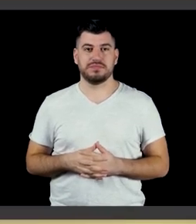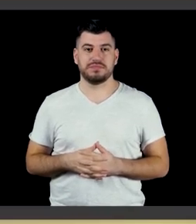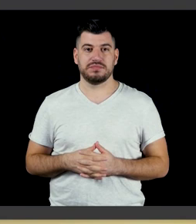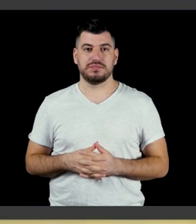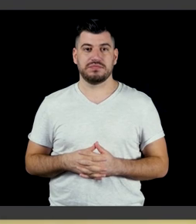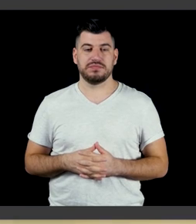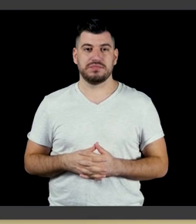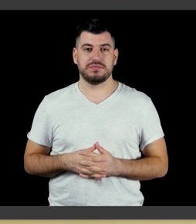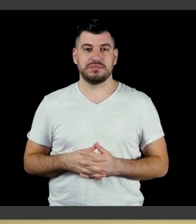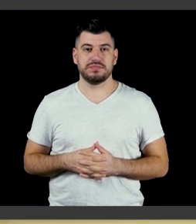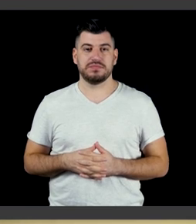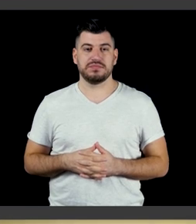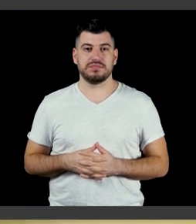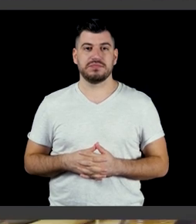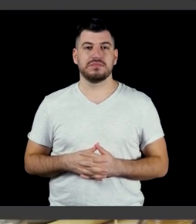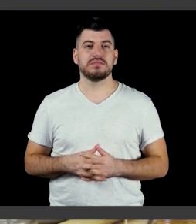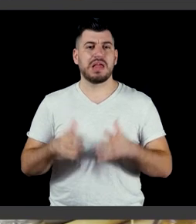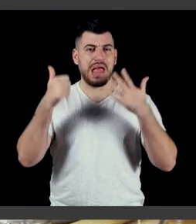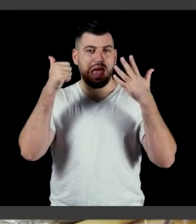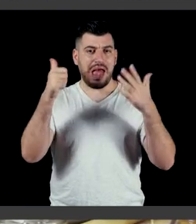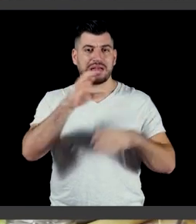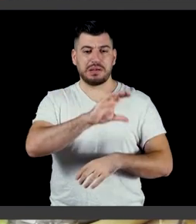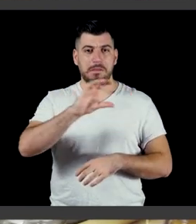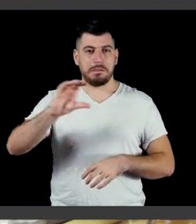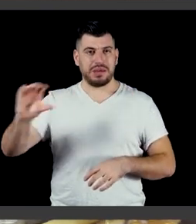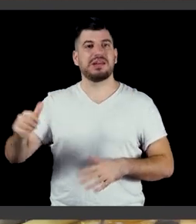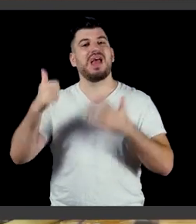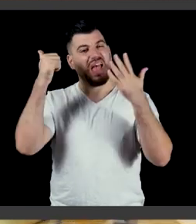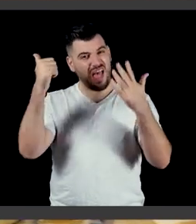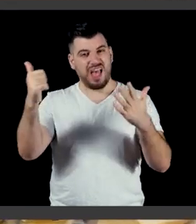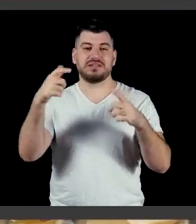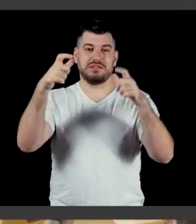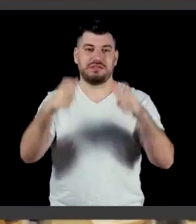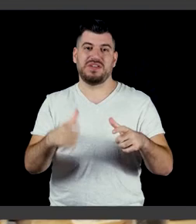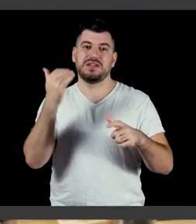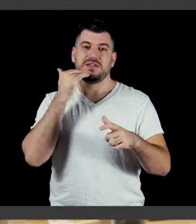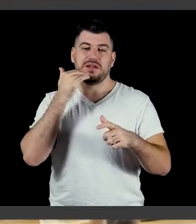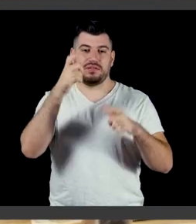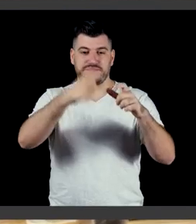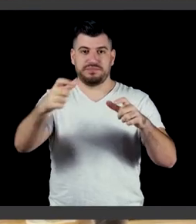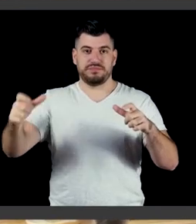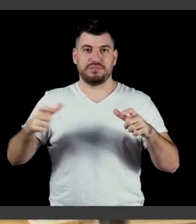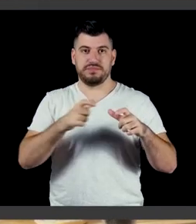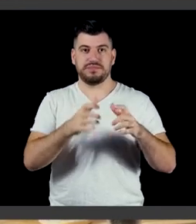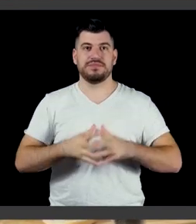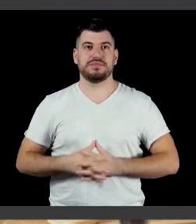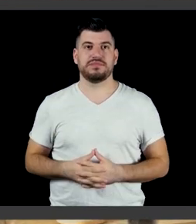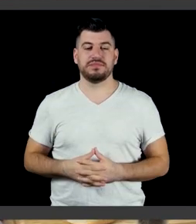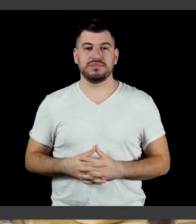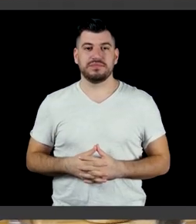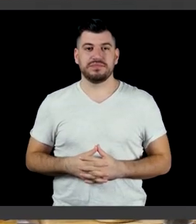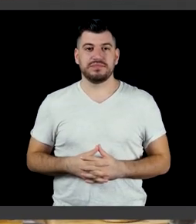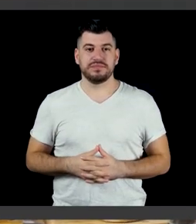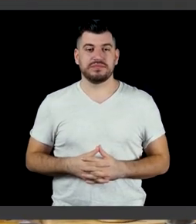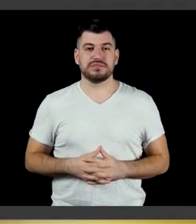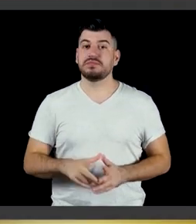τρεις, τέσσερις. Έξι μπέργκερ δεν έχω, έξι θα ρίξω. Μία, δύο, τρεις, τέσσερις, πέντε. 6.